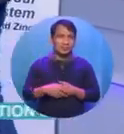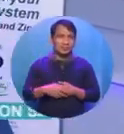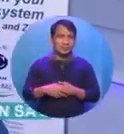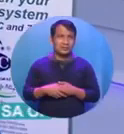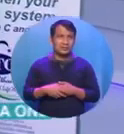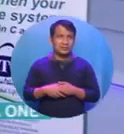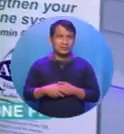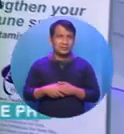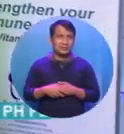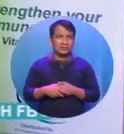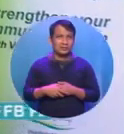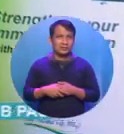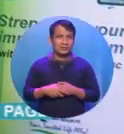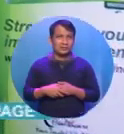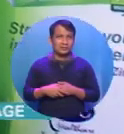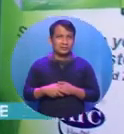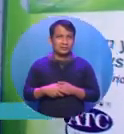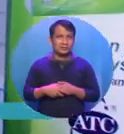Hello?